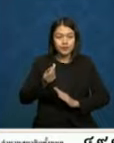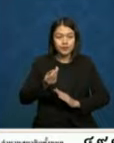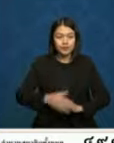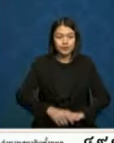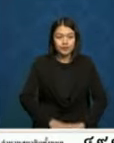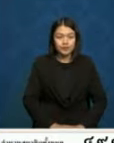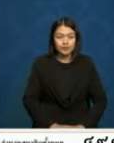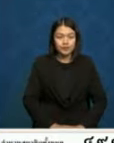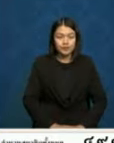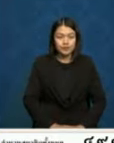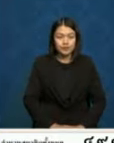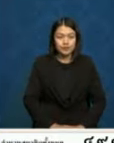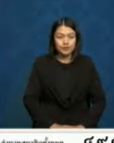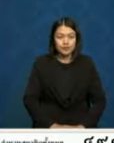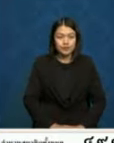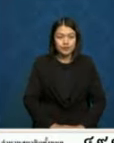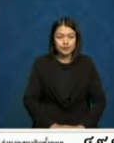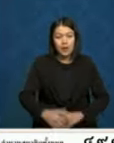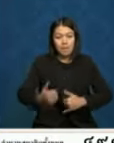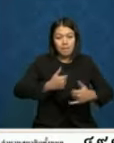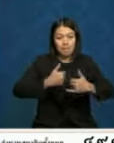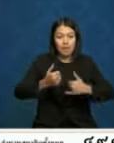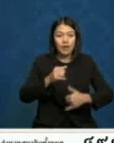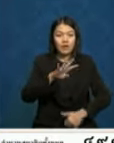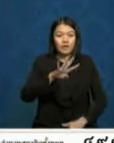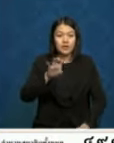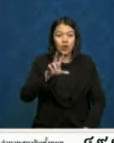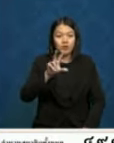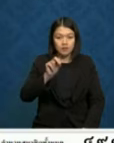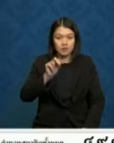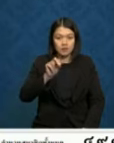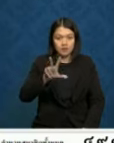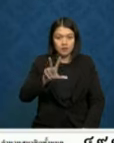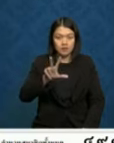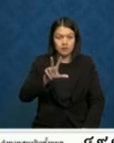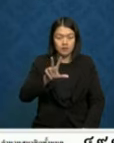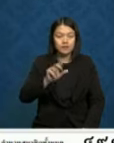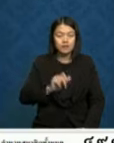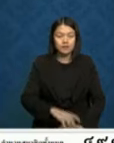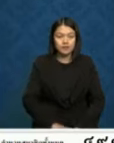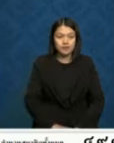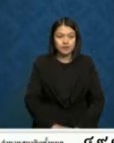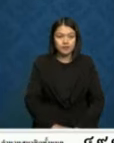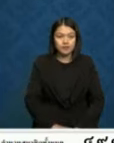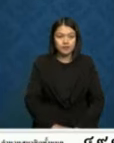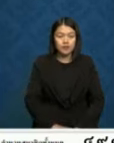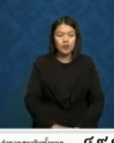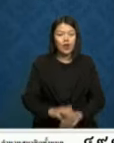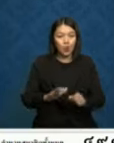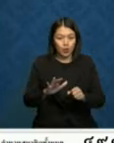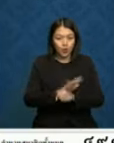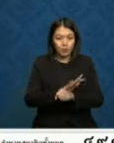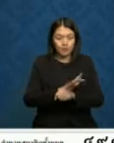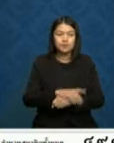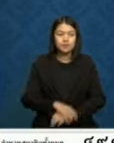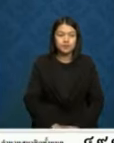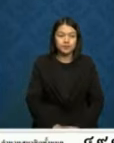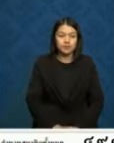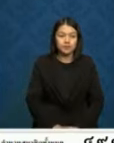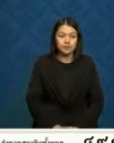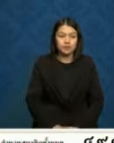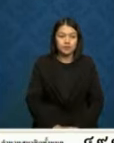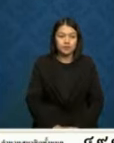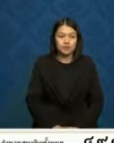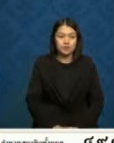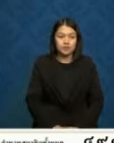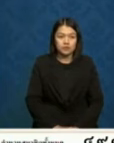ครับมีผู้มาแสดงตน433ท่าน ถือว่าครบวงประชุมครับ